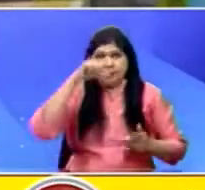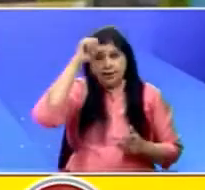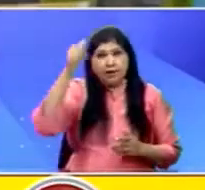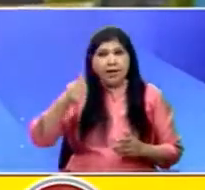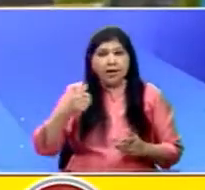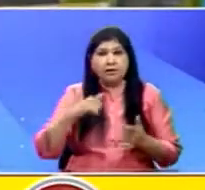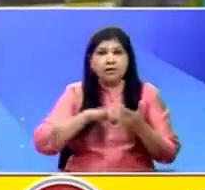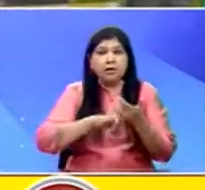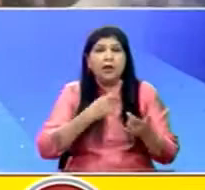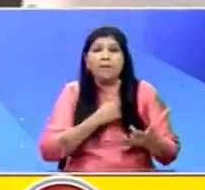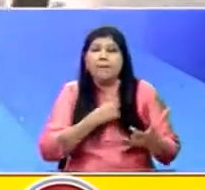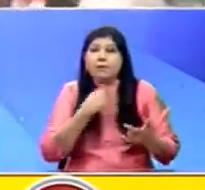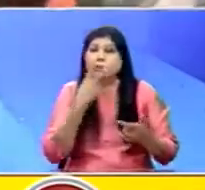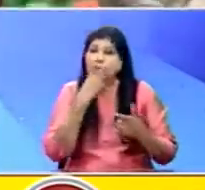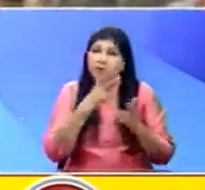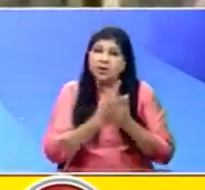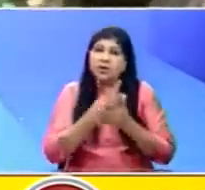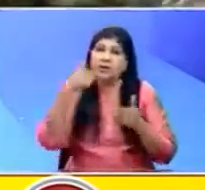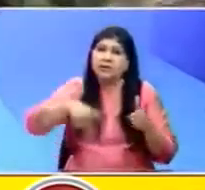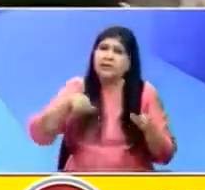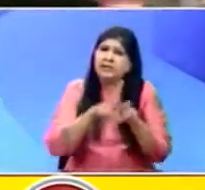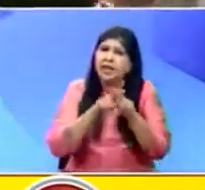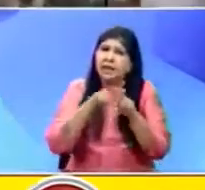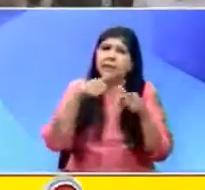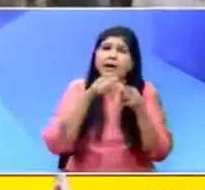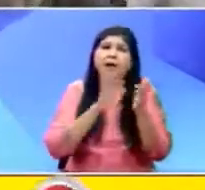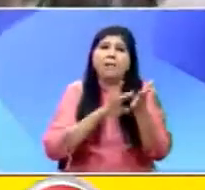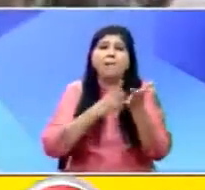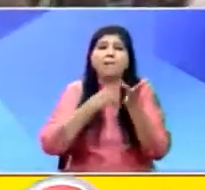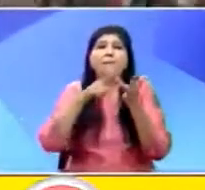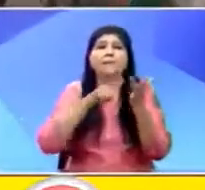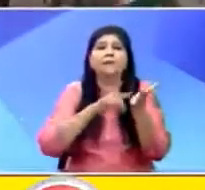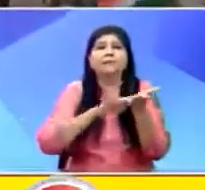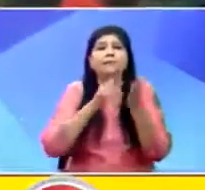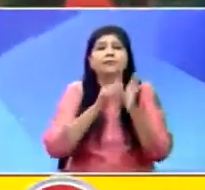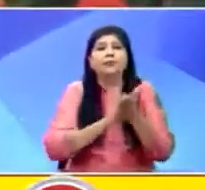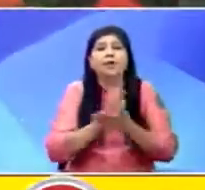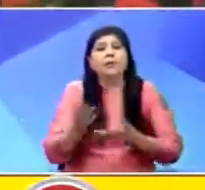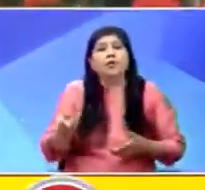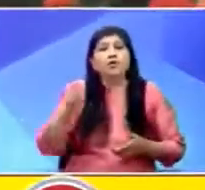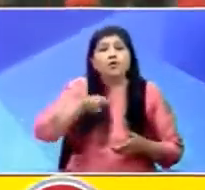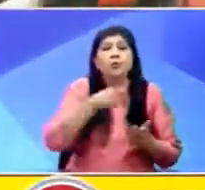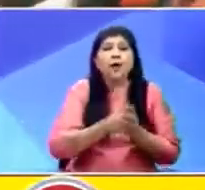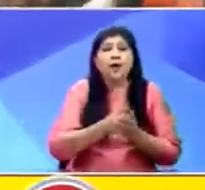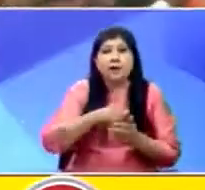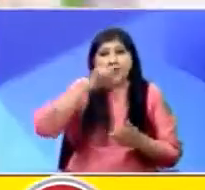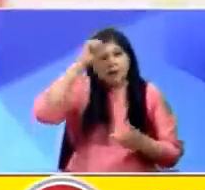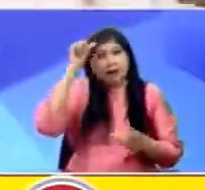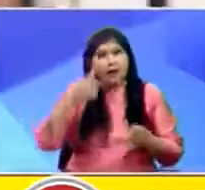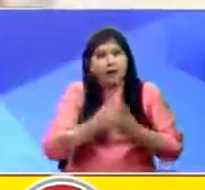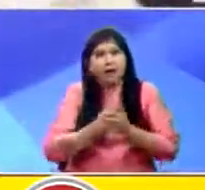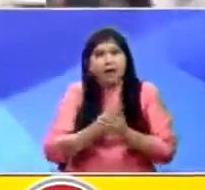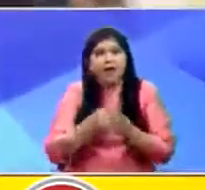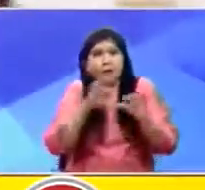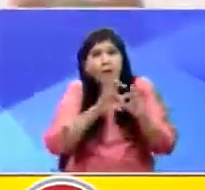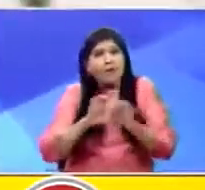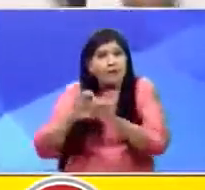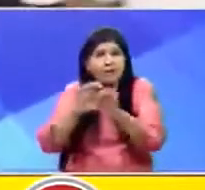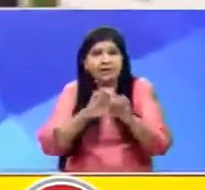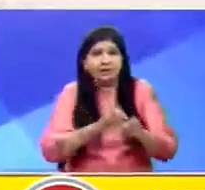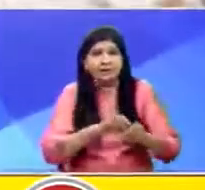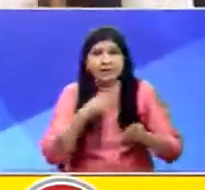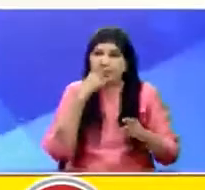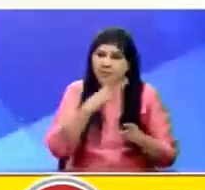देखा था। अमृत महोत्सव में हमें फिर देशभक्ति का वैसा ही जज्बा देखने को मिल रहा